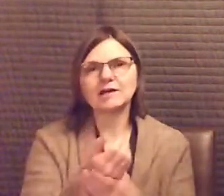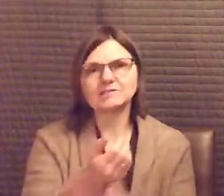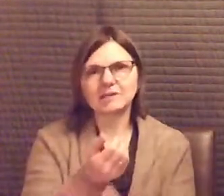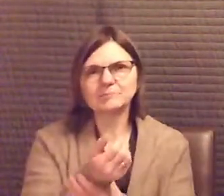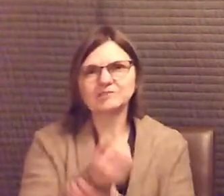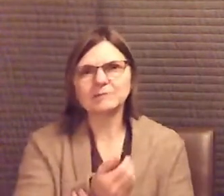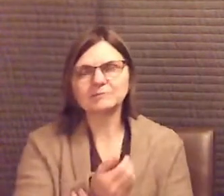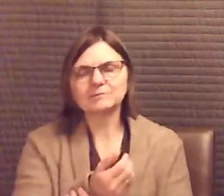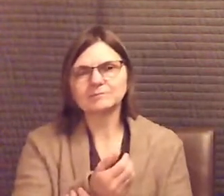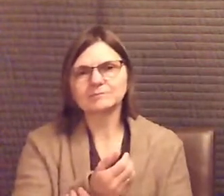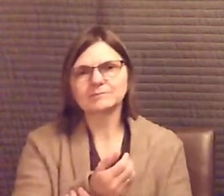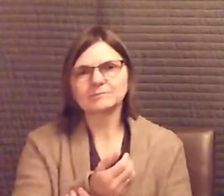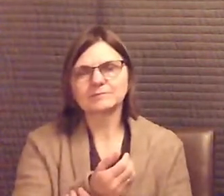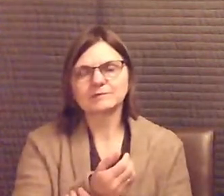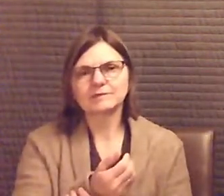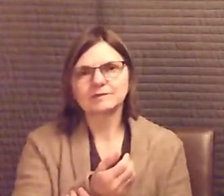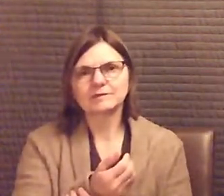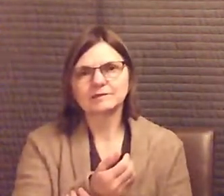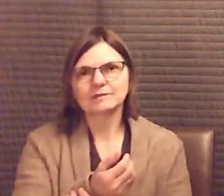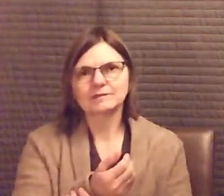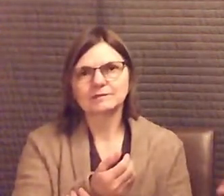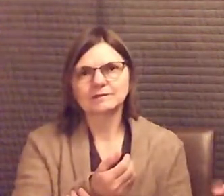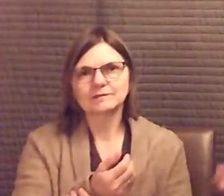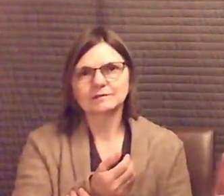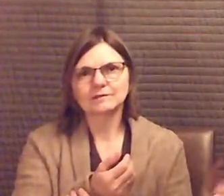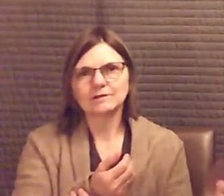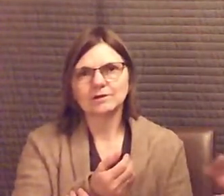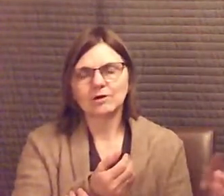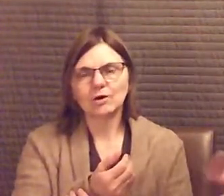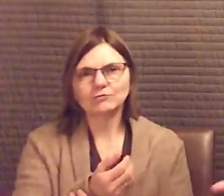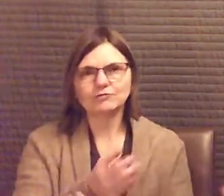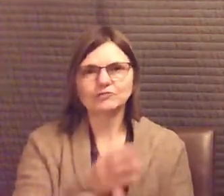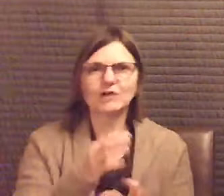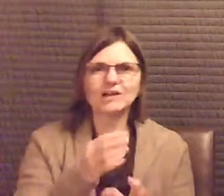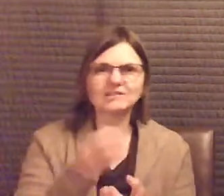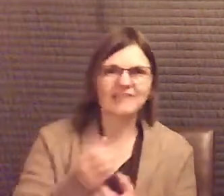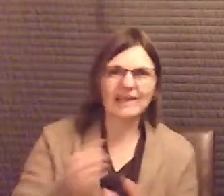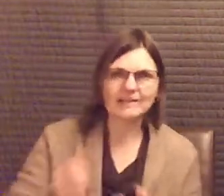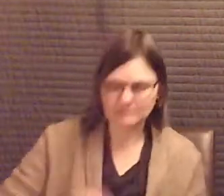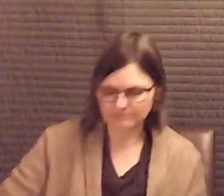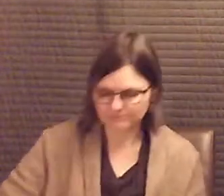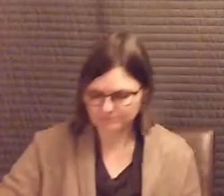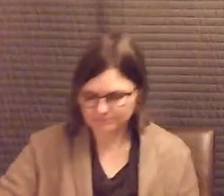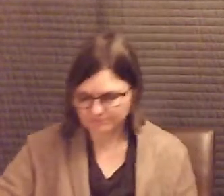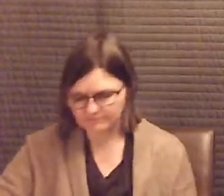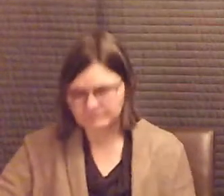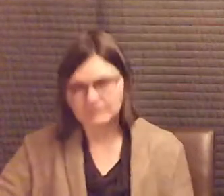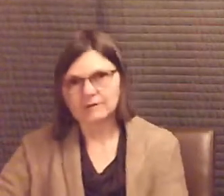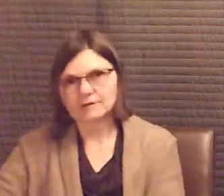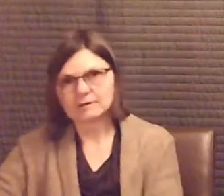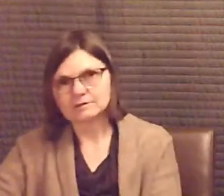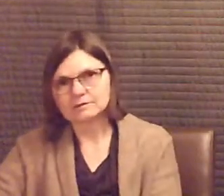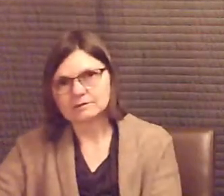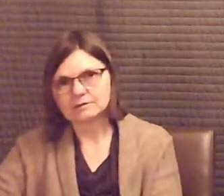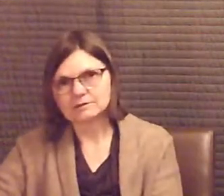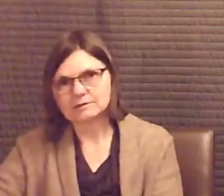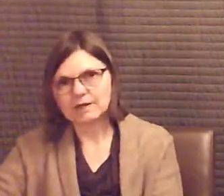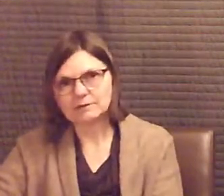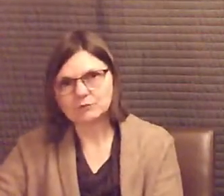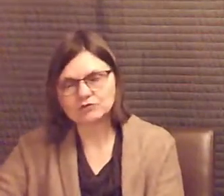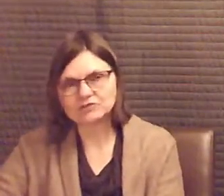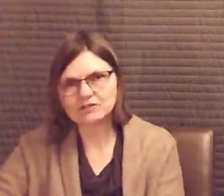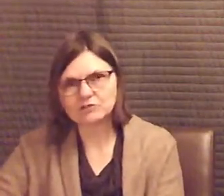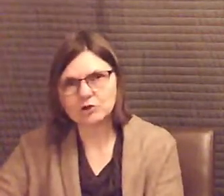als je gids neemt om alles de harde kan zo of dat je hart dat ze een een deadline ik een believen de miracles